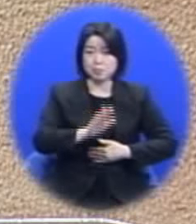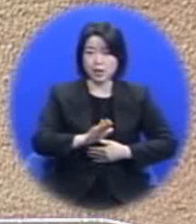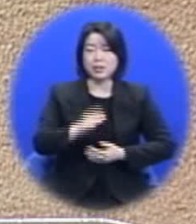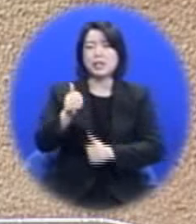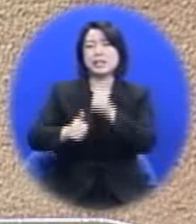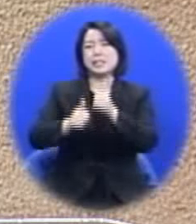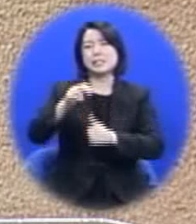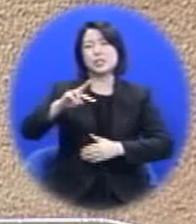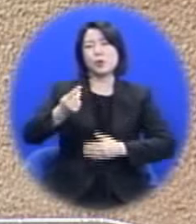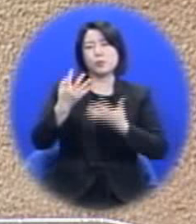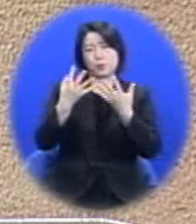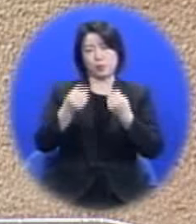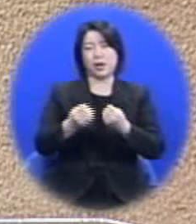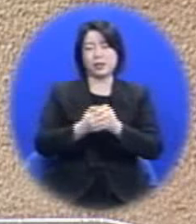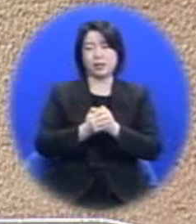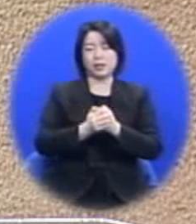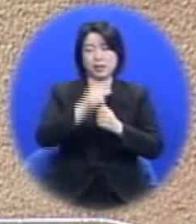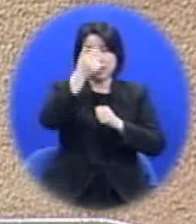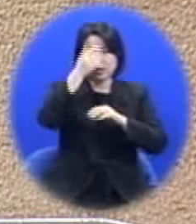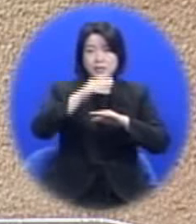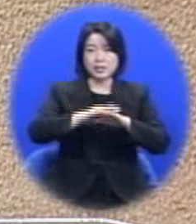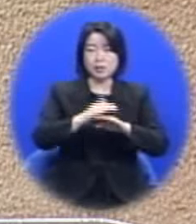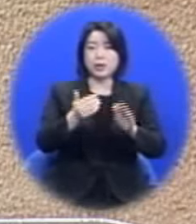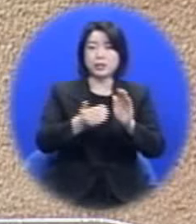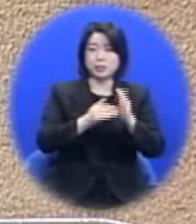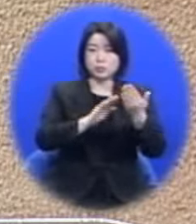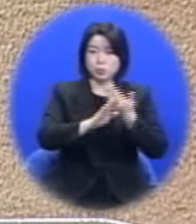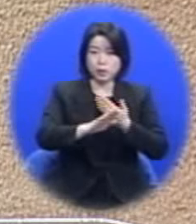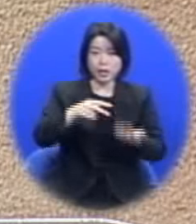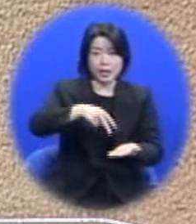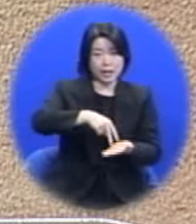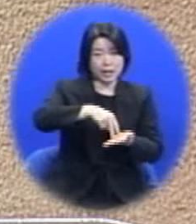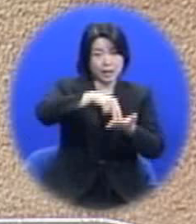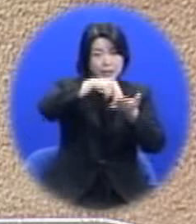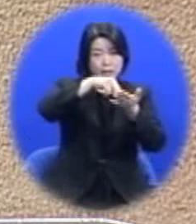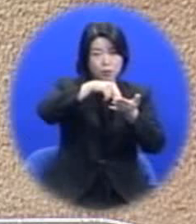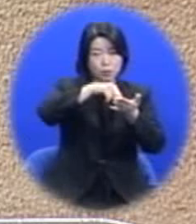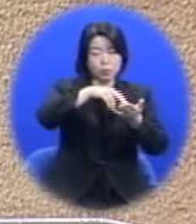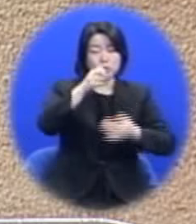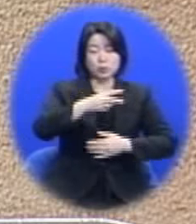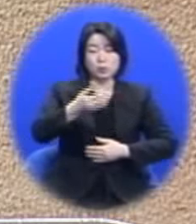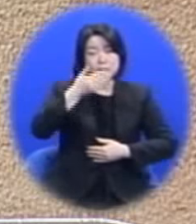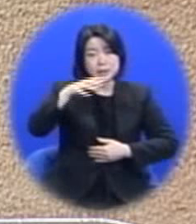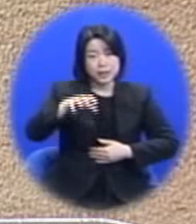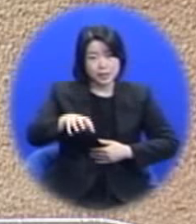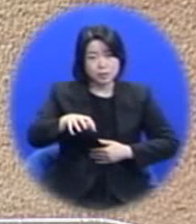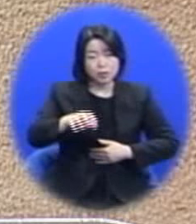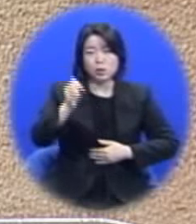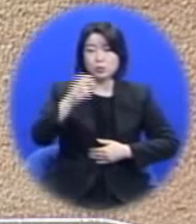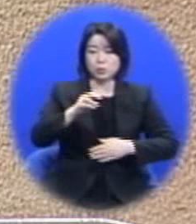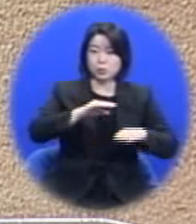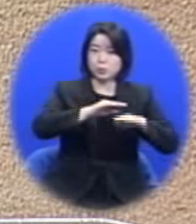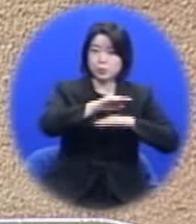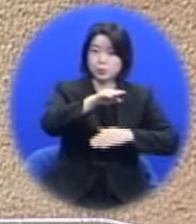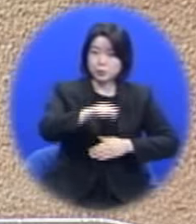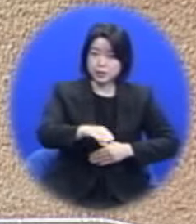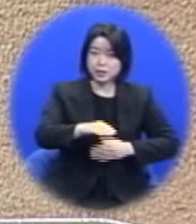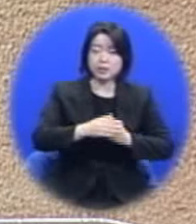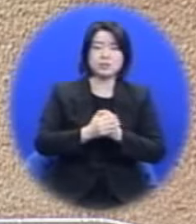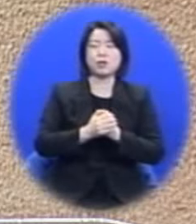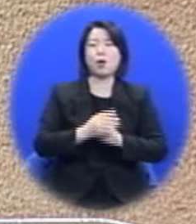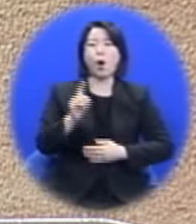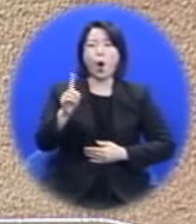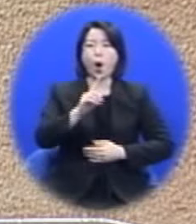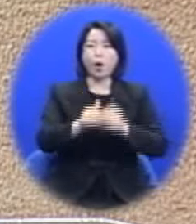많아요. 예배 끝나고 여러분 엘리베이터 타고 어, 또 식당에서 또 주차장에서 어떤